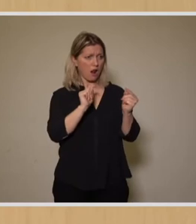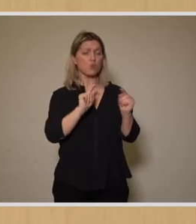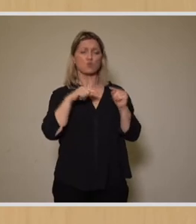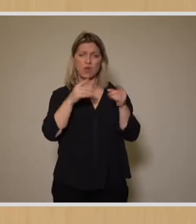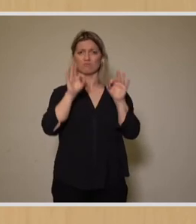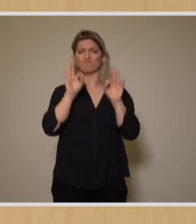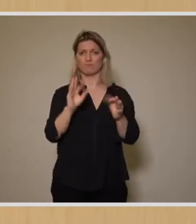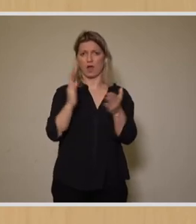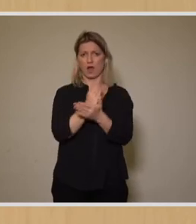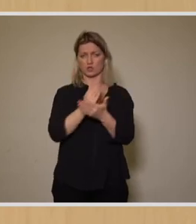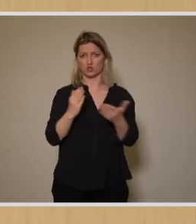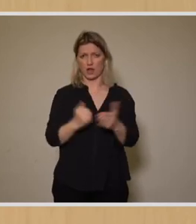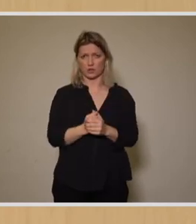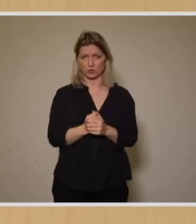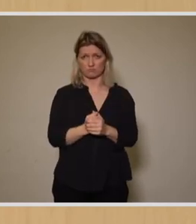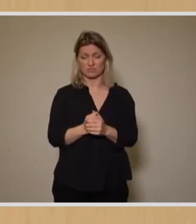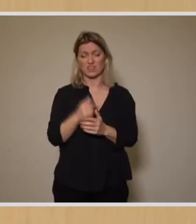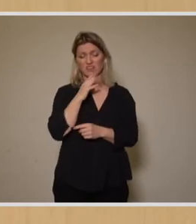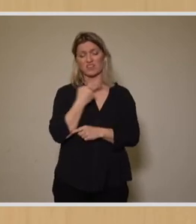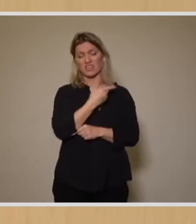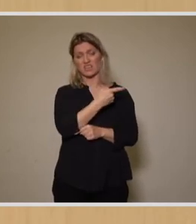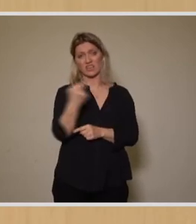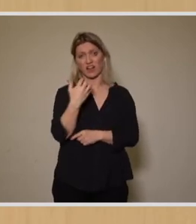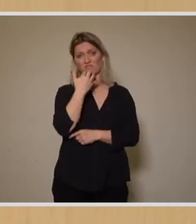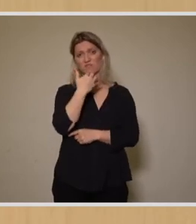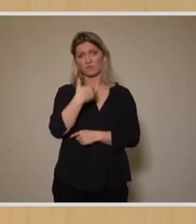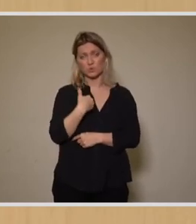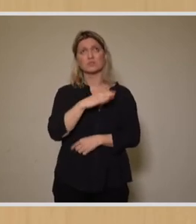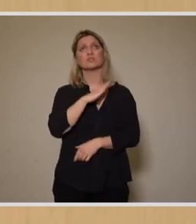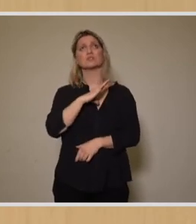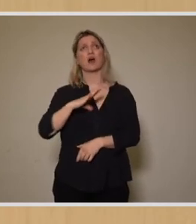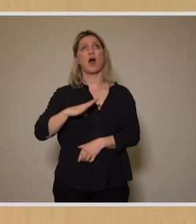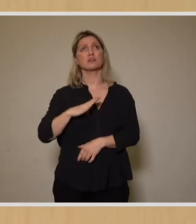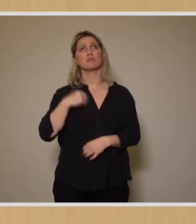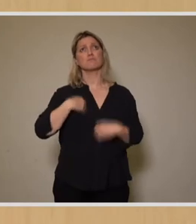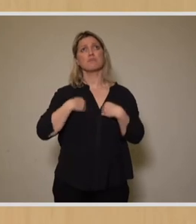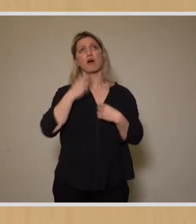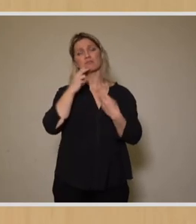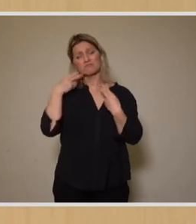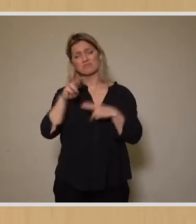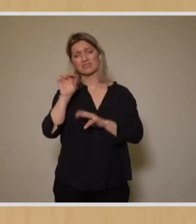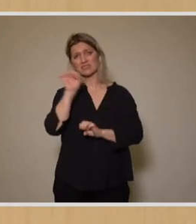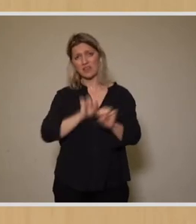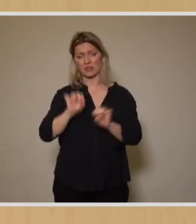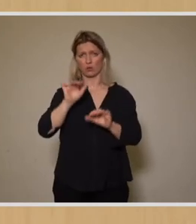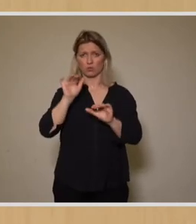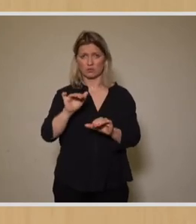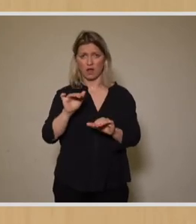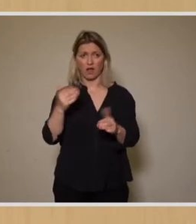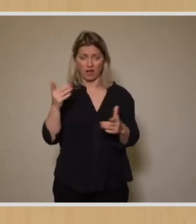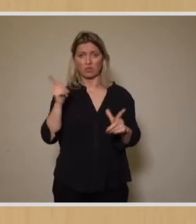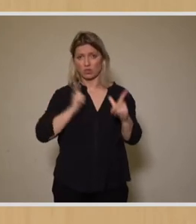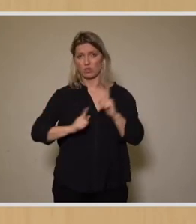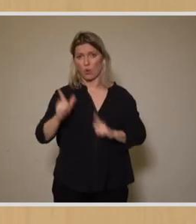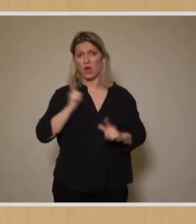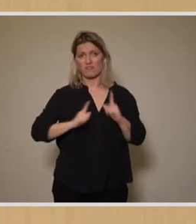treffen. Viele Menschen wünschen sich, dass das Sachsenbad als Sachsenbad saniert wird. Es ist notwendig, dass wir